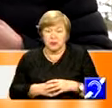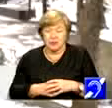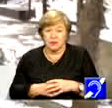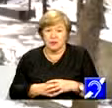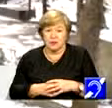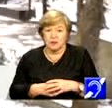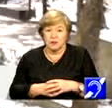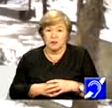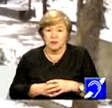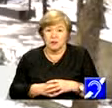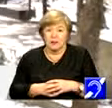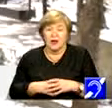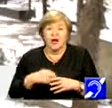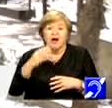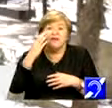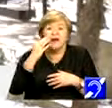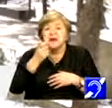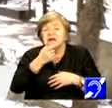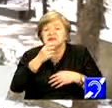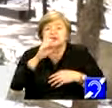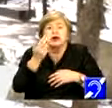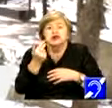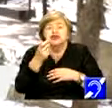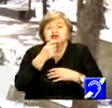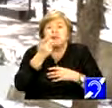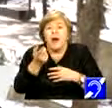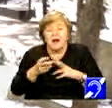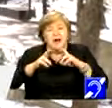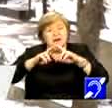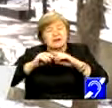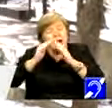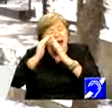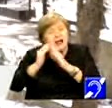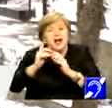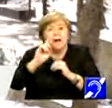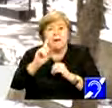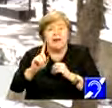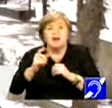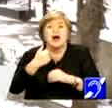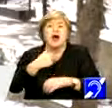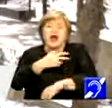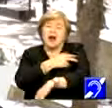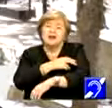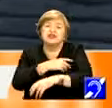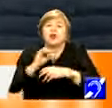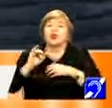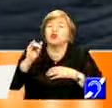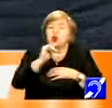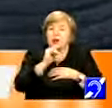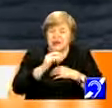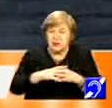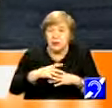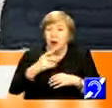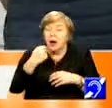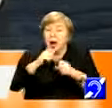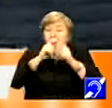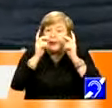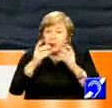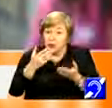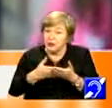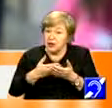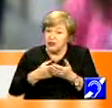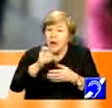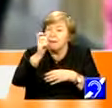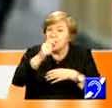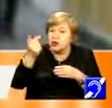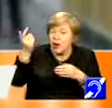Bună ziua, bun găsit tuturor! Fata în vârstă de 15 ani locuiește în căminul Colegiului de Servicii în Turism. Totul a ieșit la iveală după ce persoane din